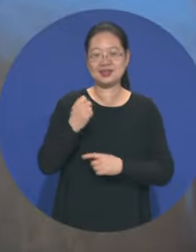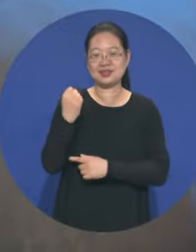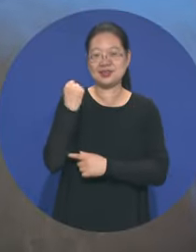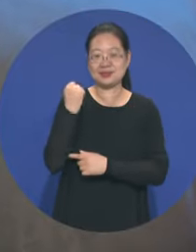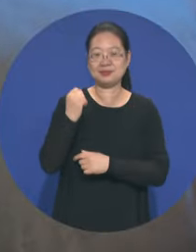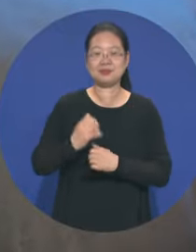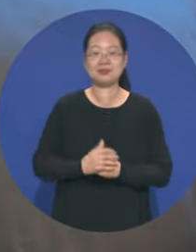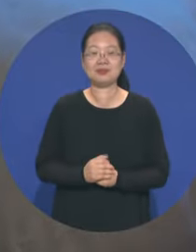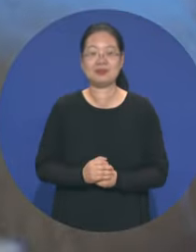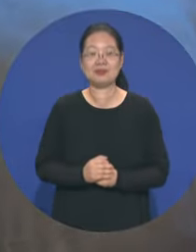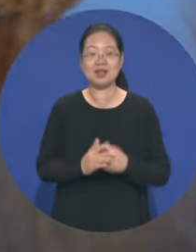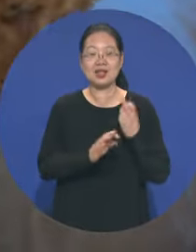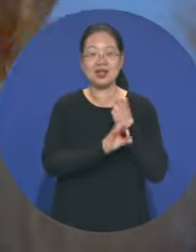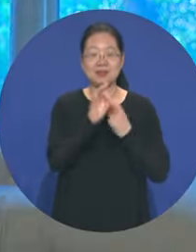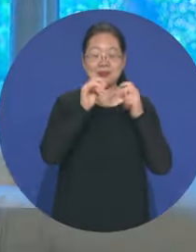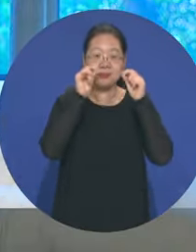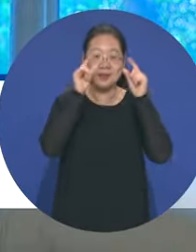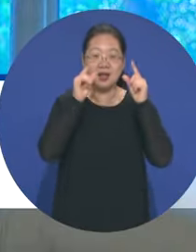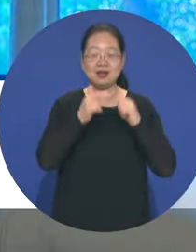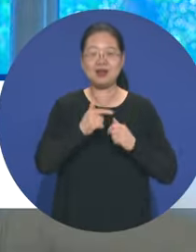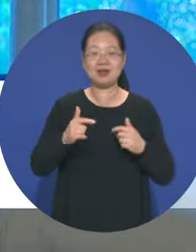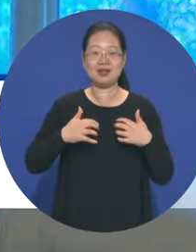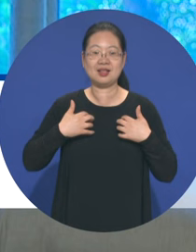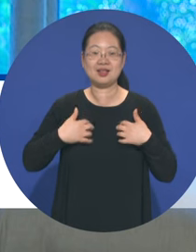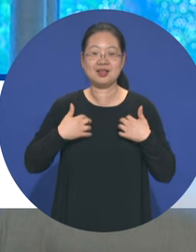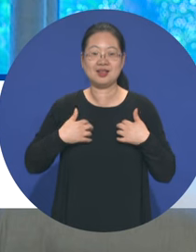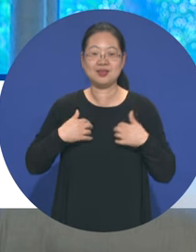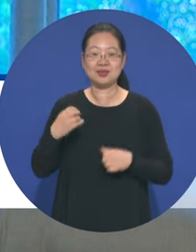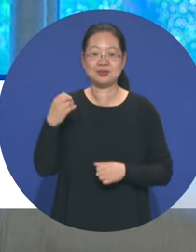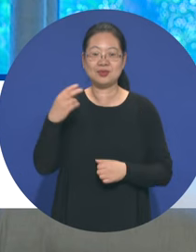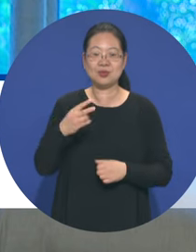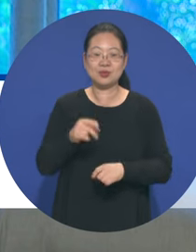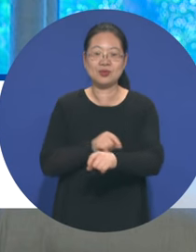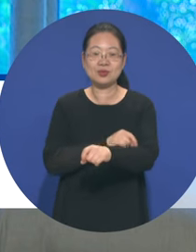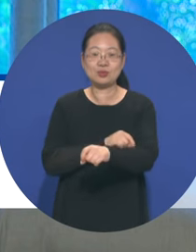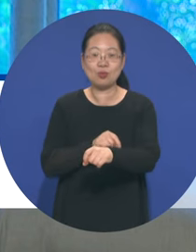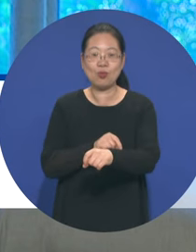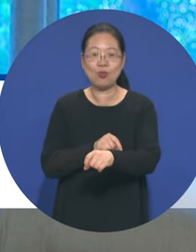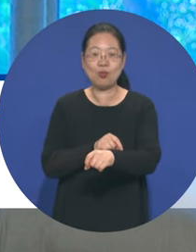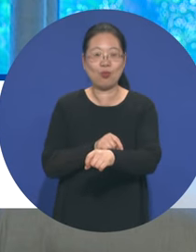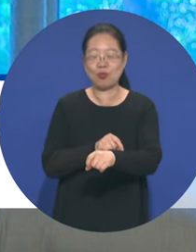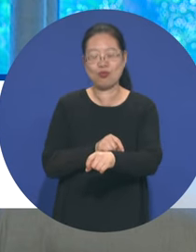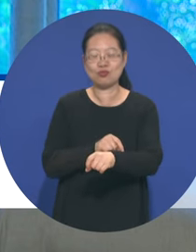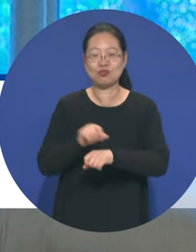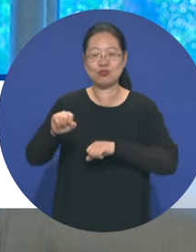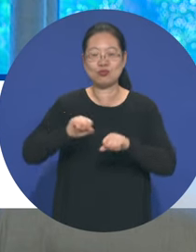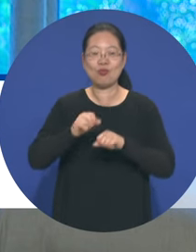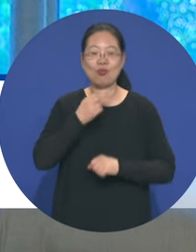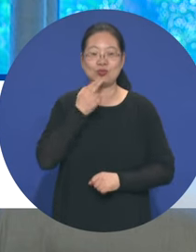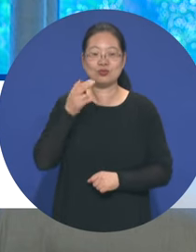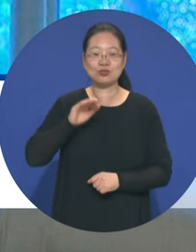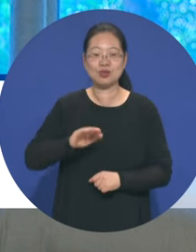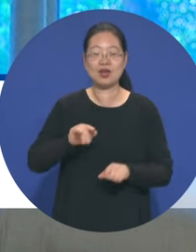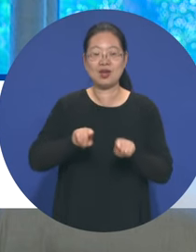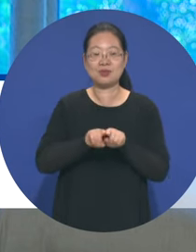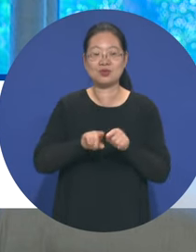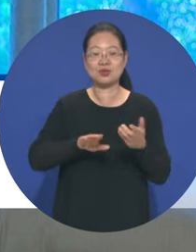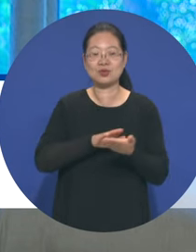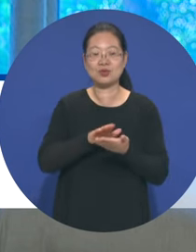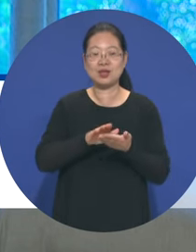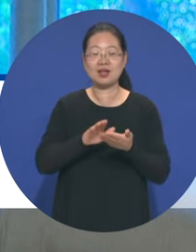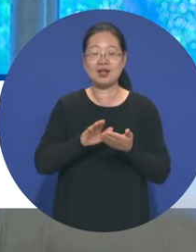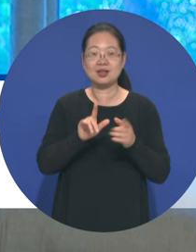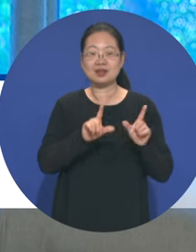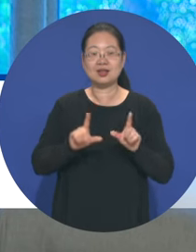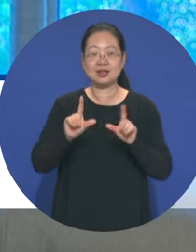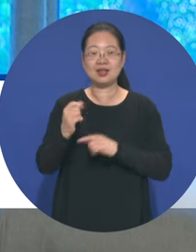안될 활력소가 됐습니다 아침에 일어나면 너무 즐겁고 또 뭐 특별히 하는 건 없어요 사실 근데 같이 그냥